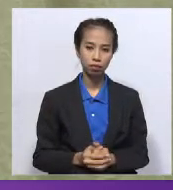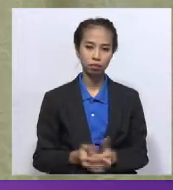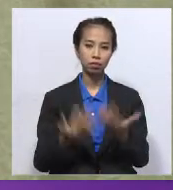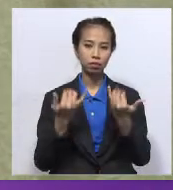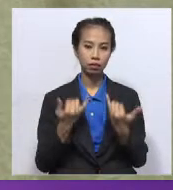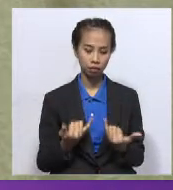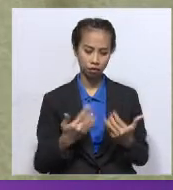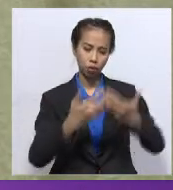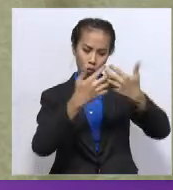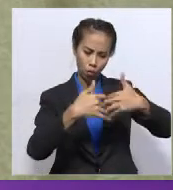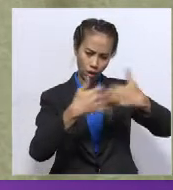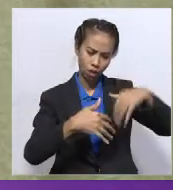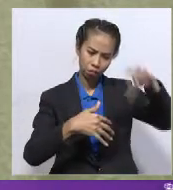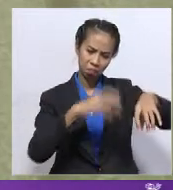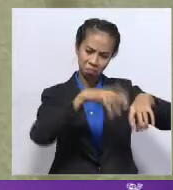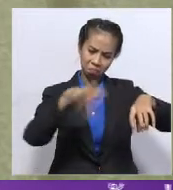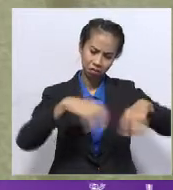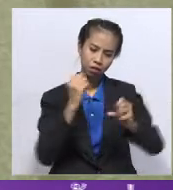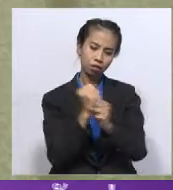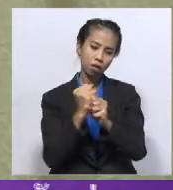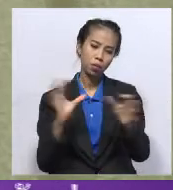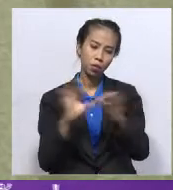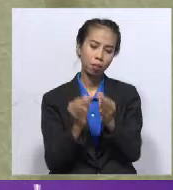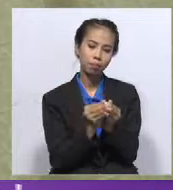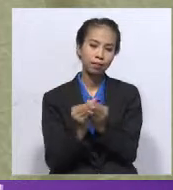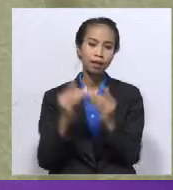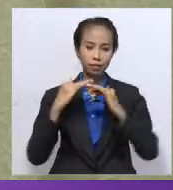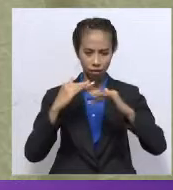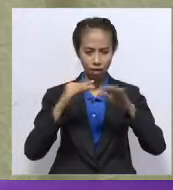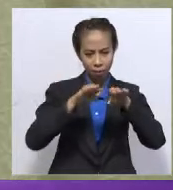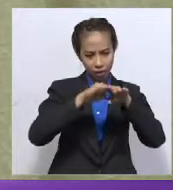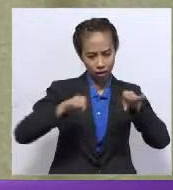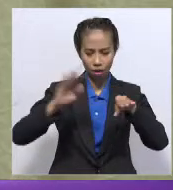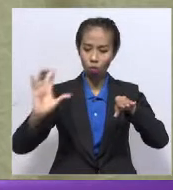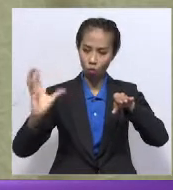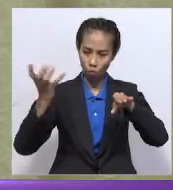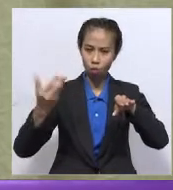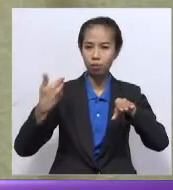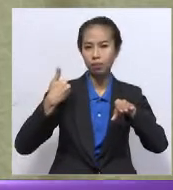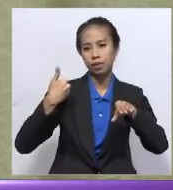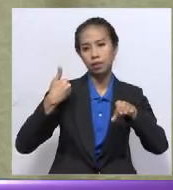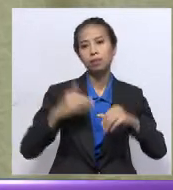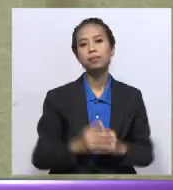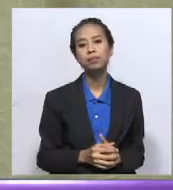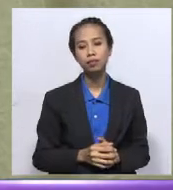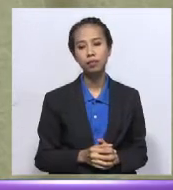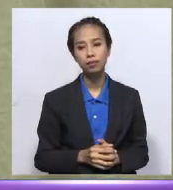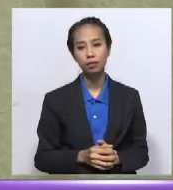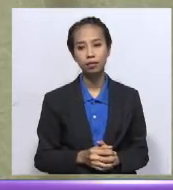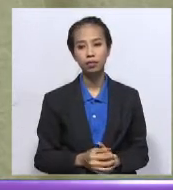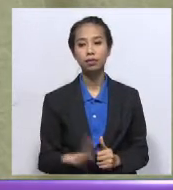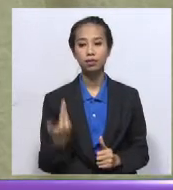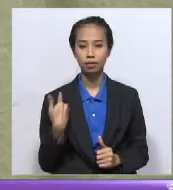งนี้โรงงานที่เกี่ยวข้องกับอาหารทะเลได้มาตรฐานระดับโลกครับอย่างไทยยูเนียนเป็นต้นครับ